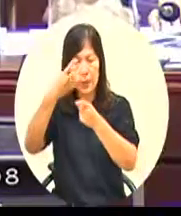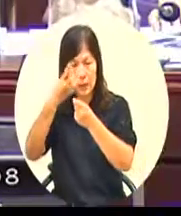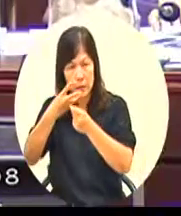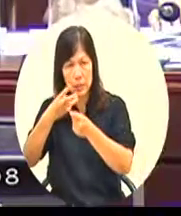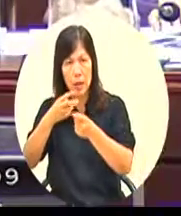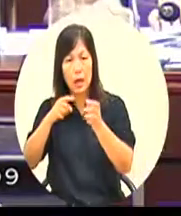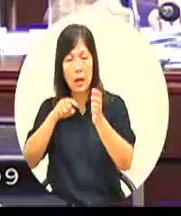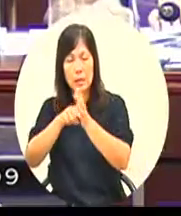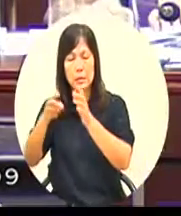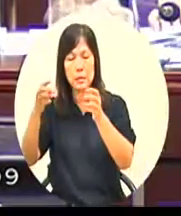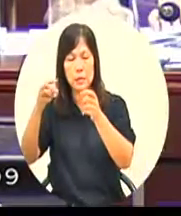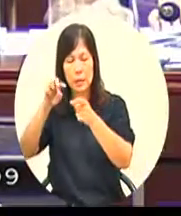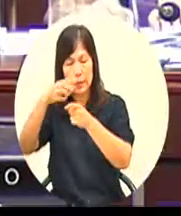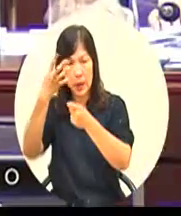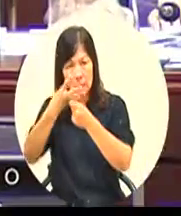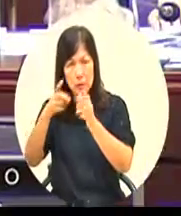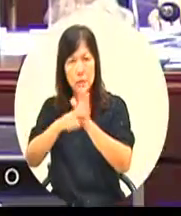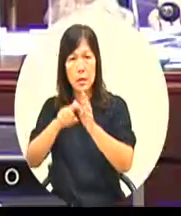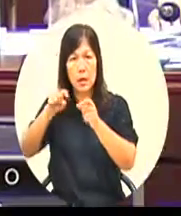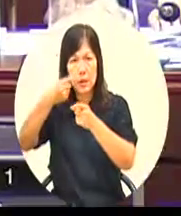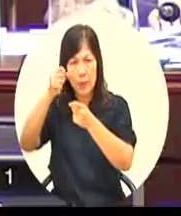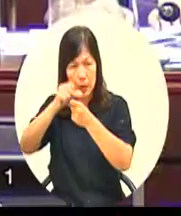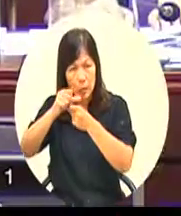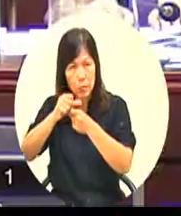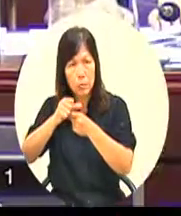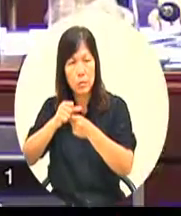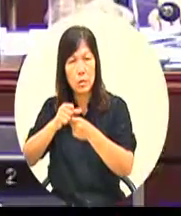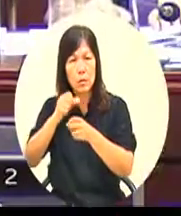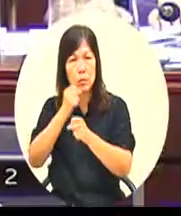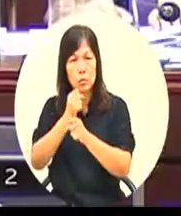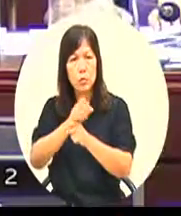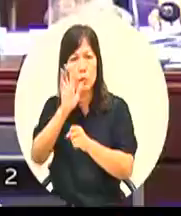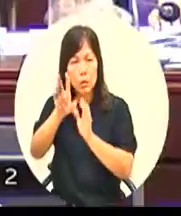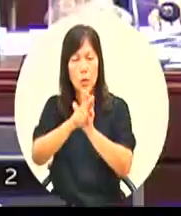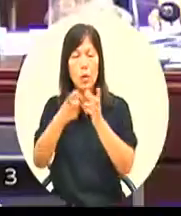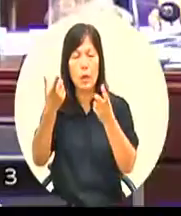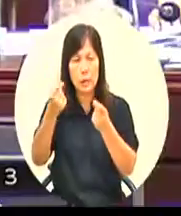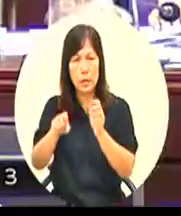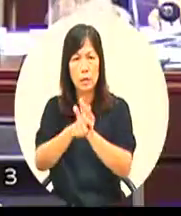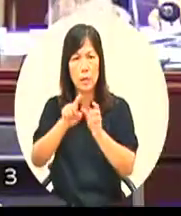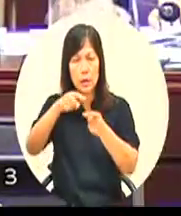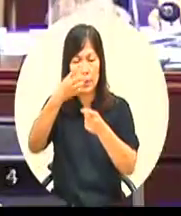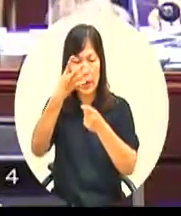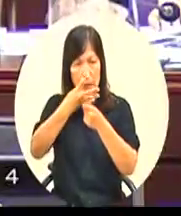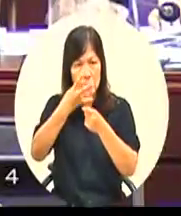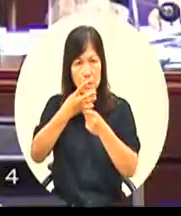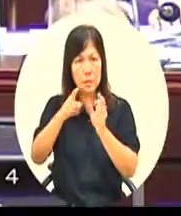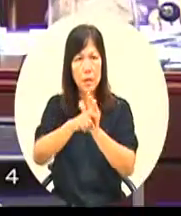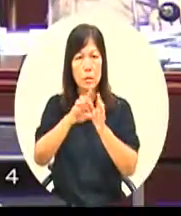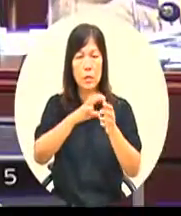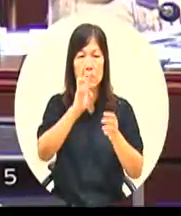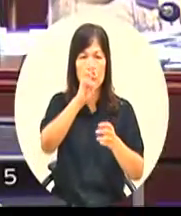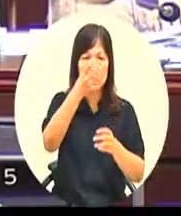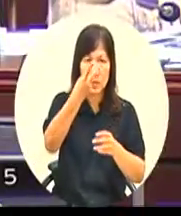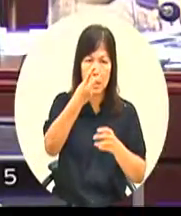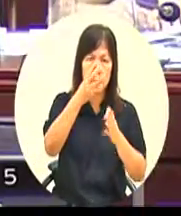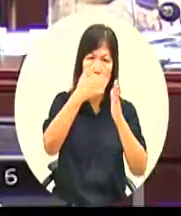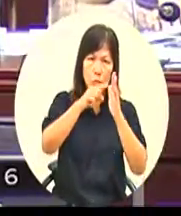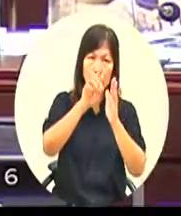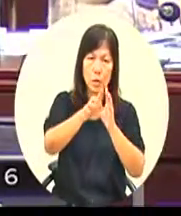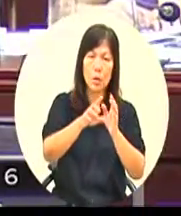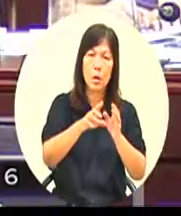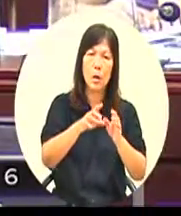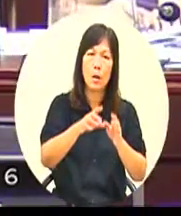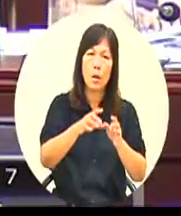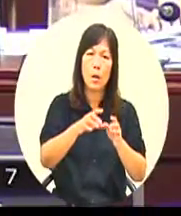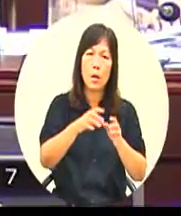到104年，还在进行了105年。其实我们相对的，以104年就是有32个学校进行